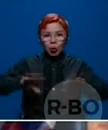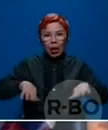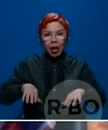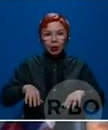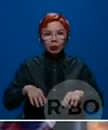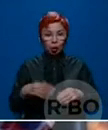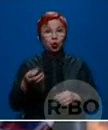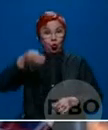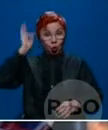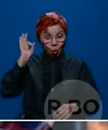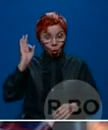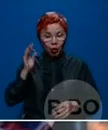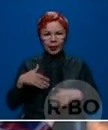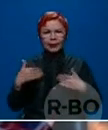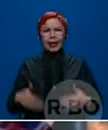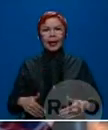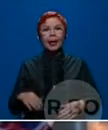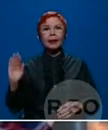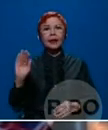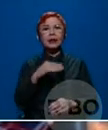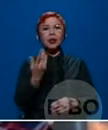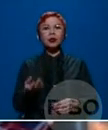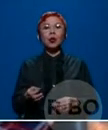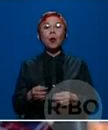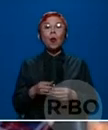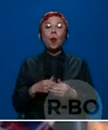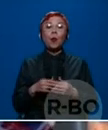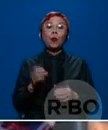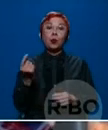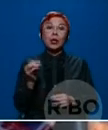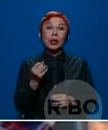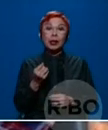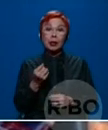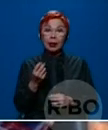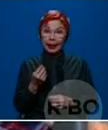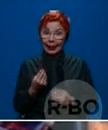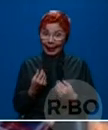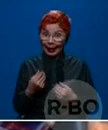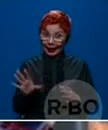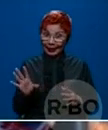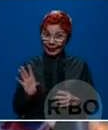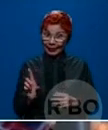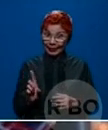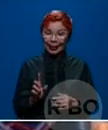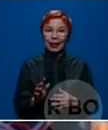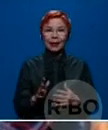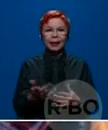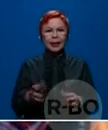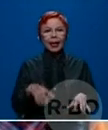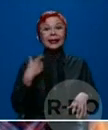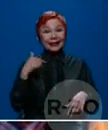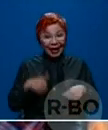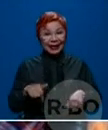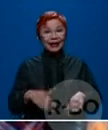toh ongkos juga tidak bayar J Sekali lagi seolah-olah kami mengusir orang Jakarta yang tidak mendapat Rusun